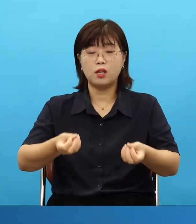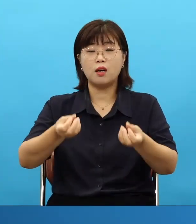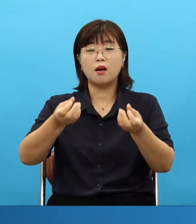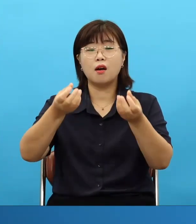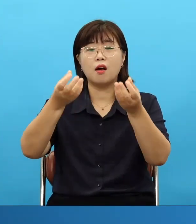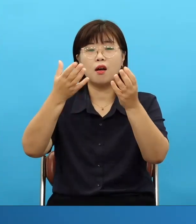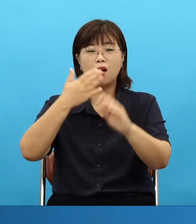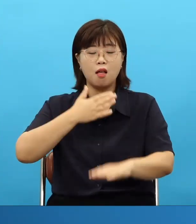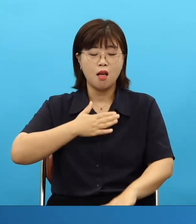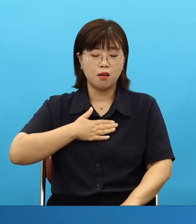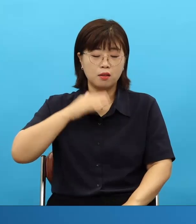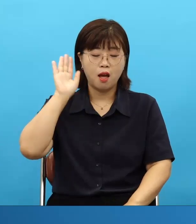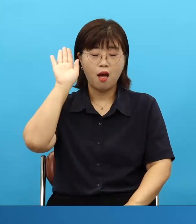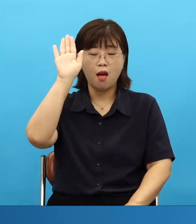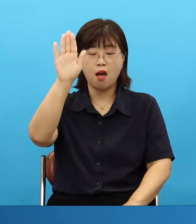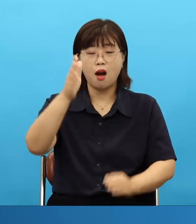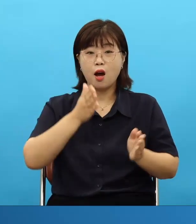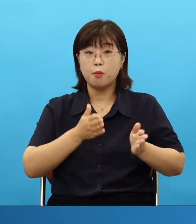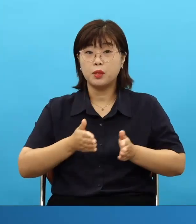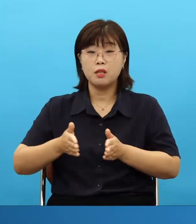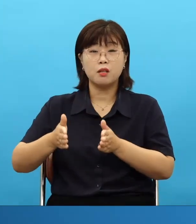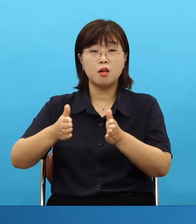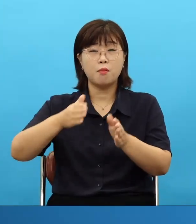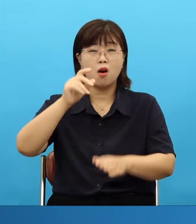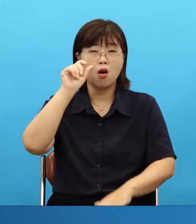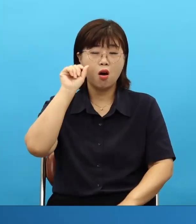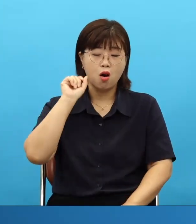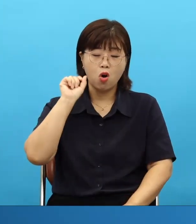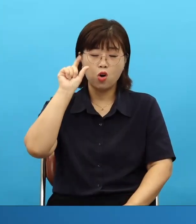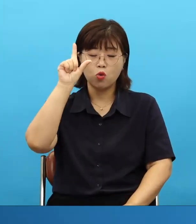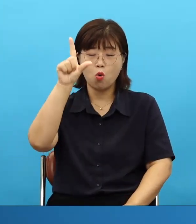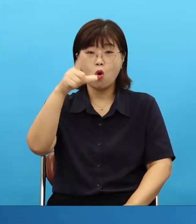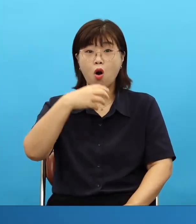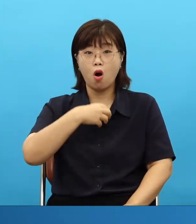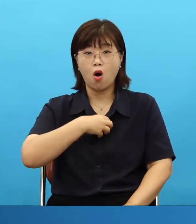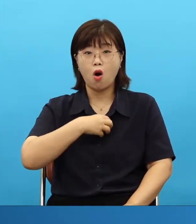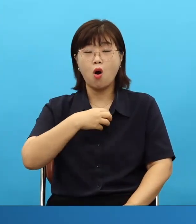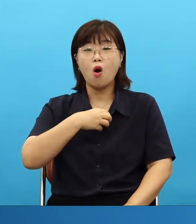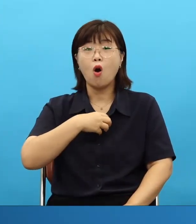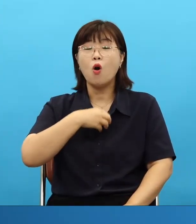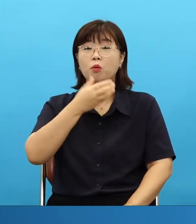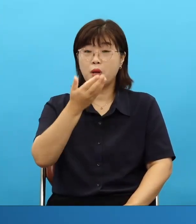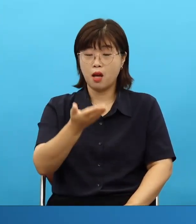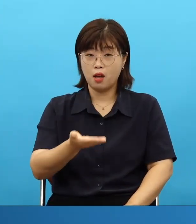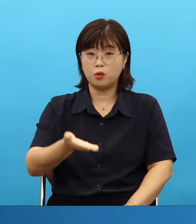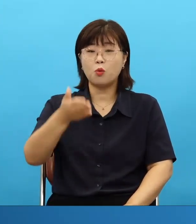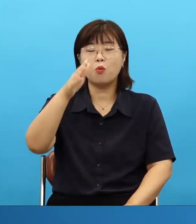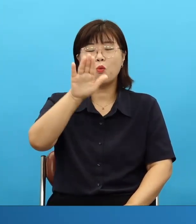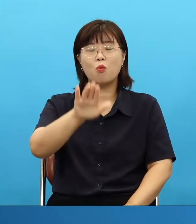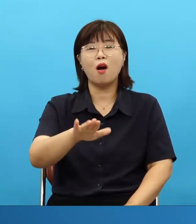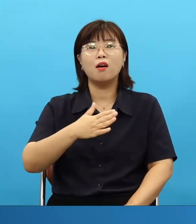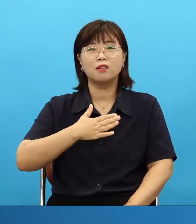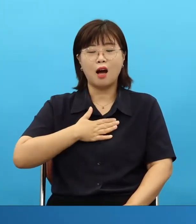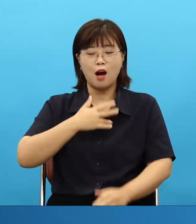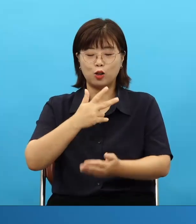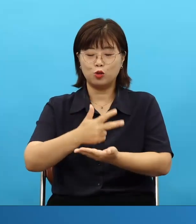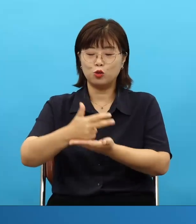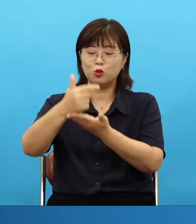할렐루야. 내 앞길 멀고 험해도